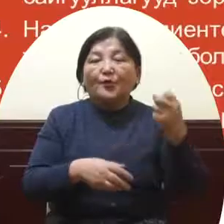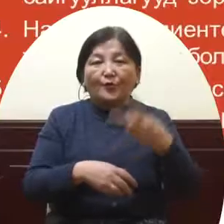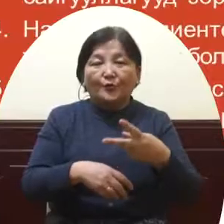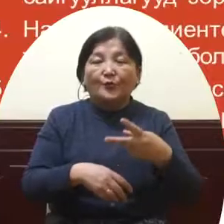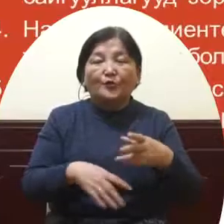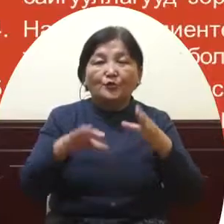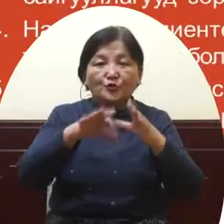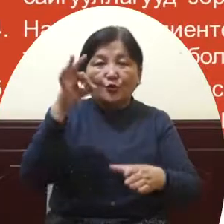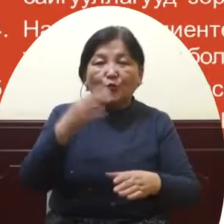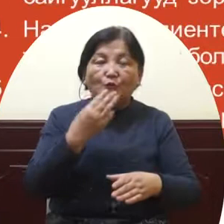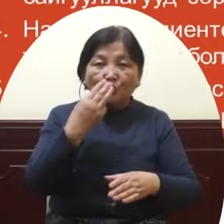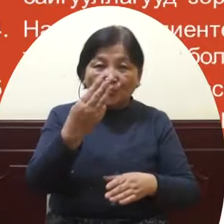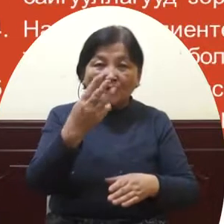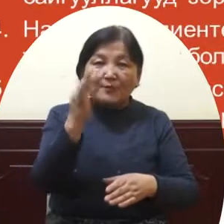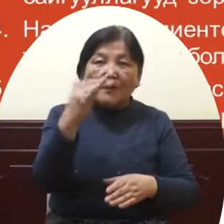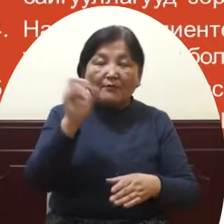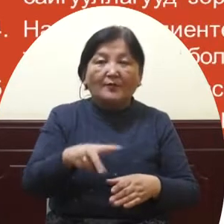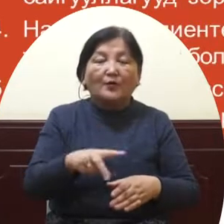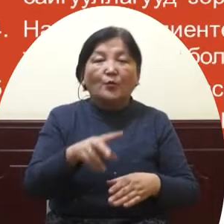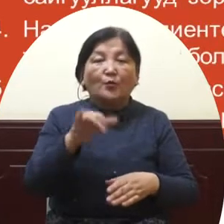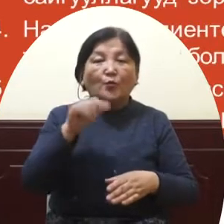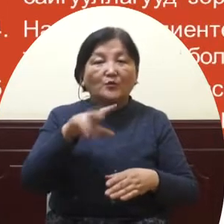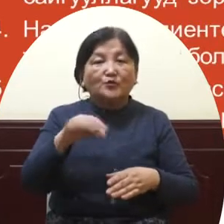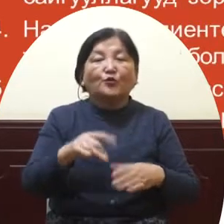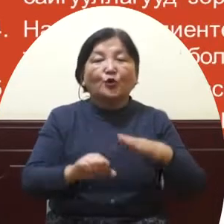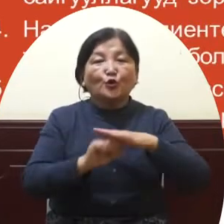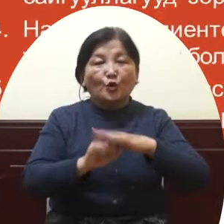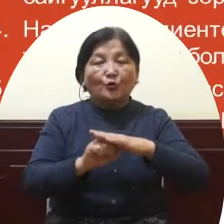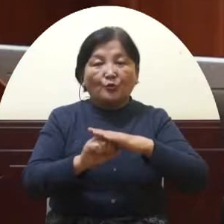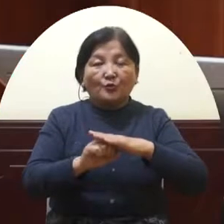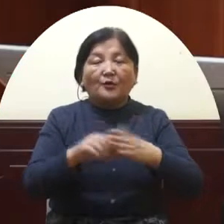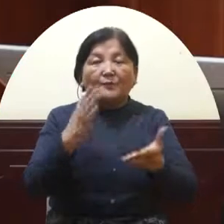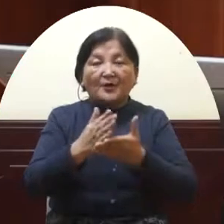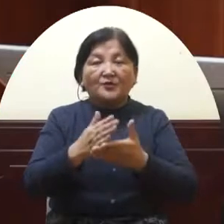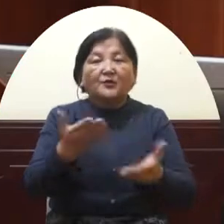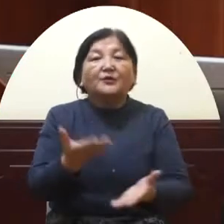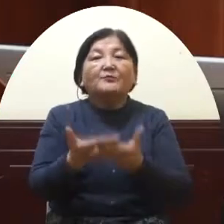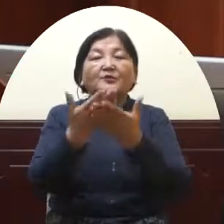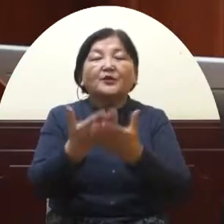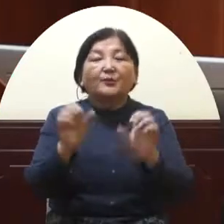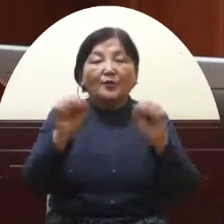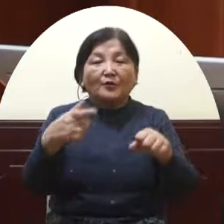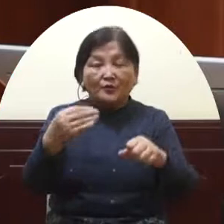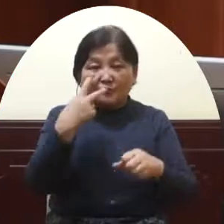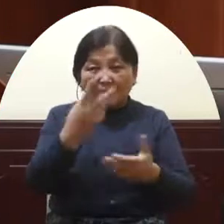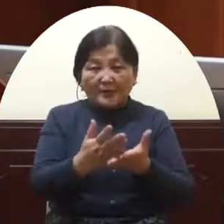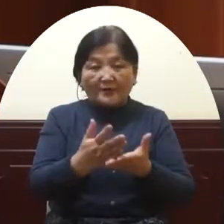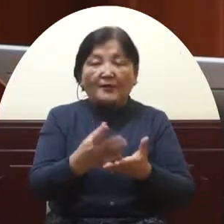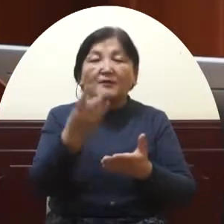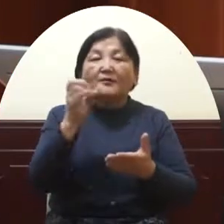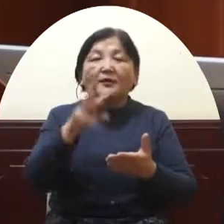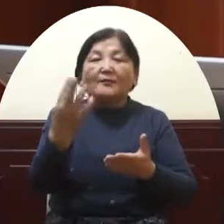Хоёрдугаарт нь сонгуул шатрга явагдвал улс төрийн доктортой байдал дэмжлэг болох юм байна. Улс төрийн намд итгэх